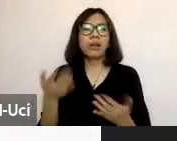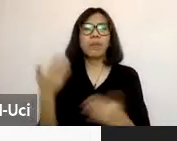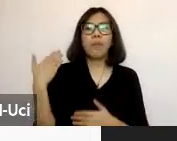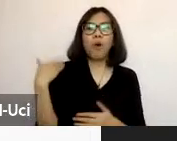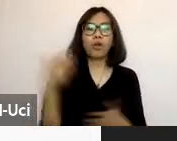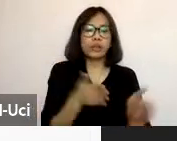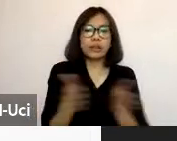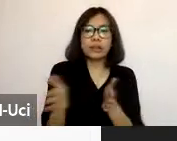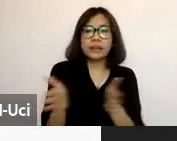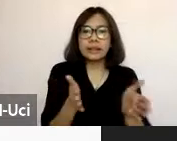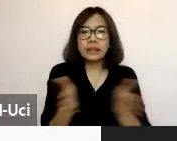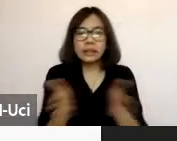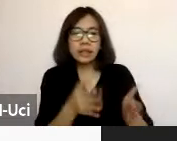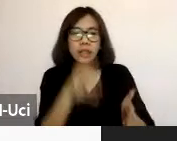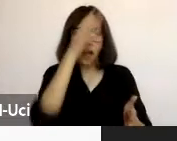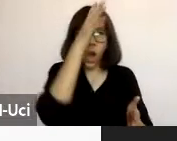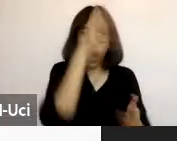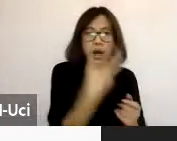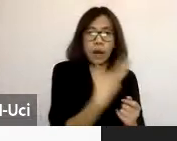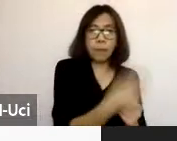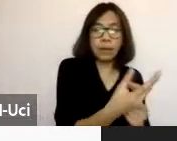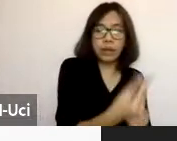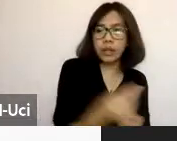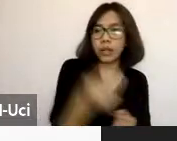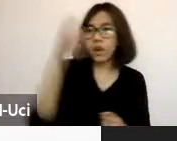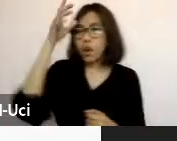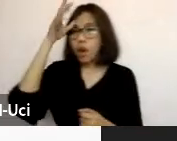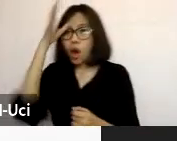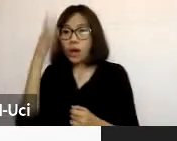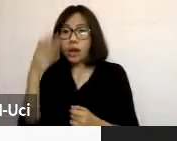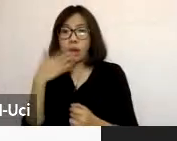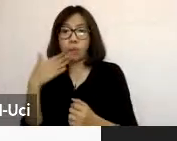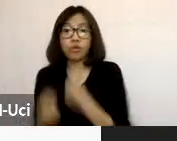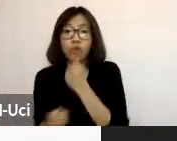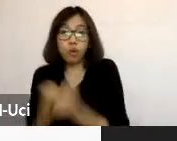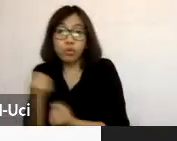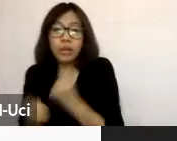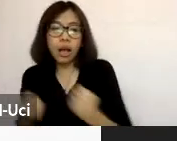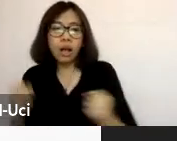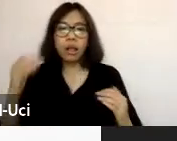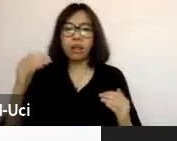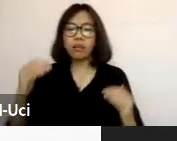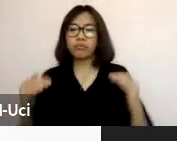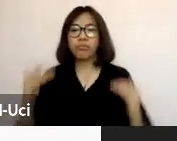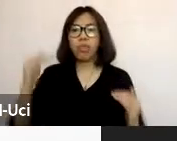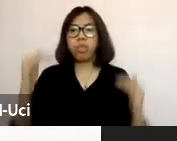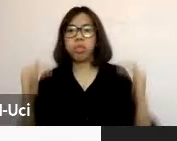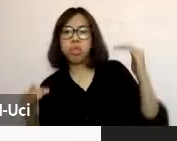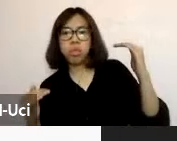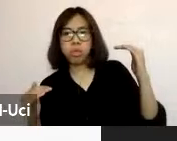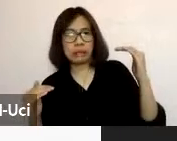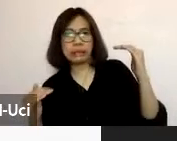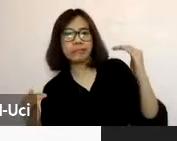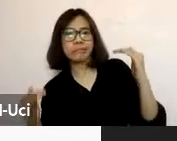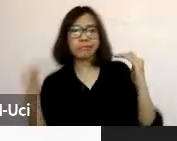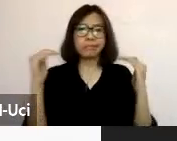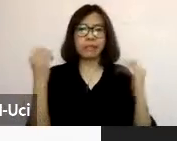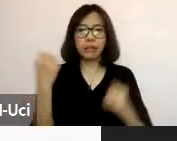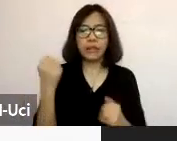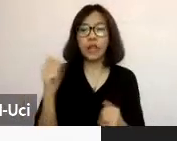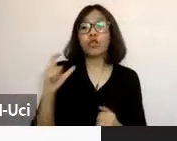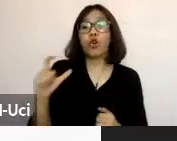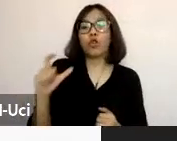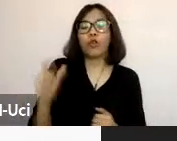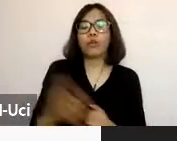konsumen dengan pelaku usaha itu tidak seimbang jadi misalnya misalnya kalau